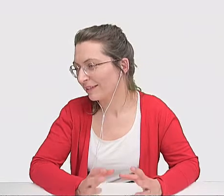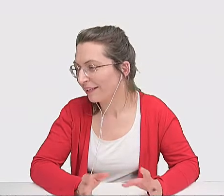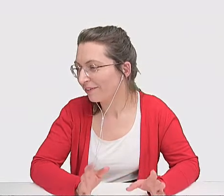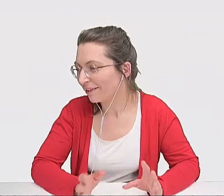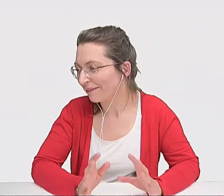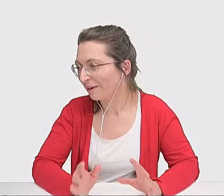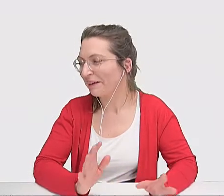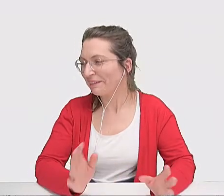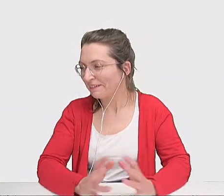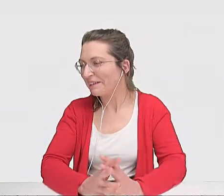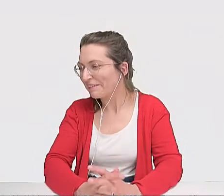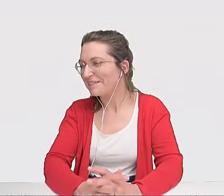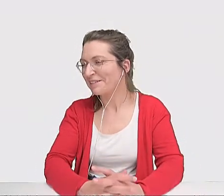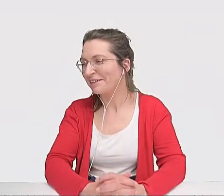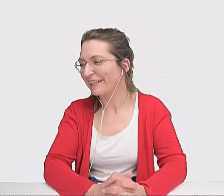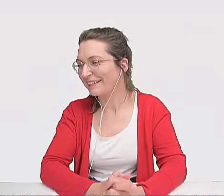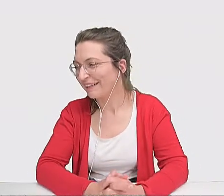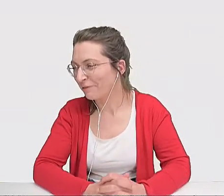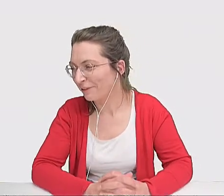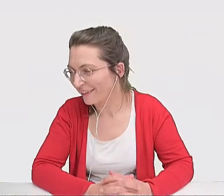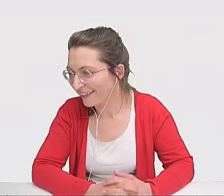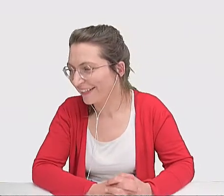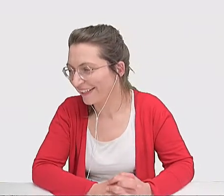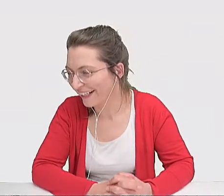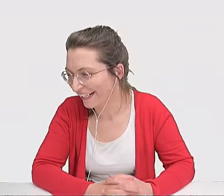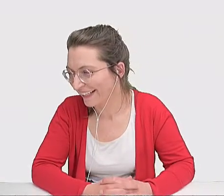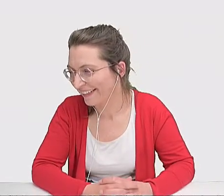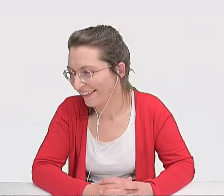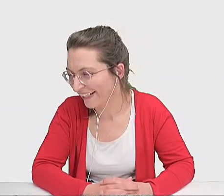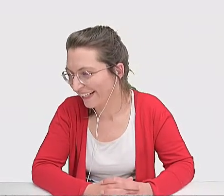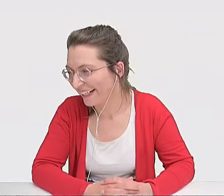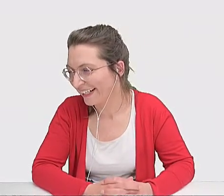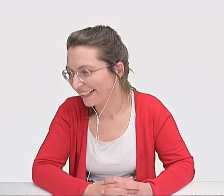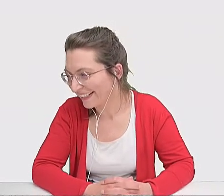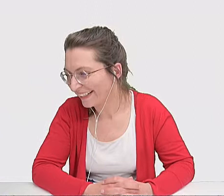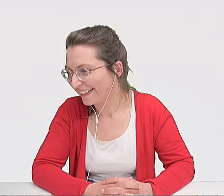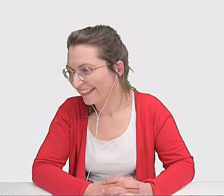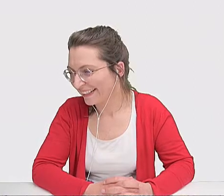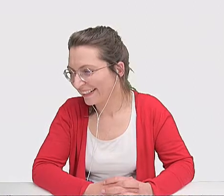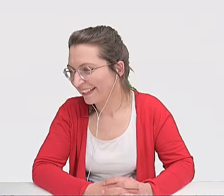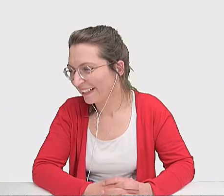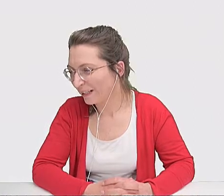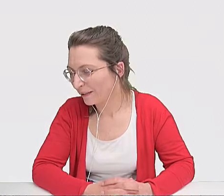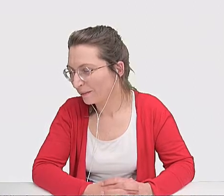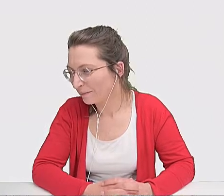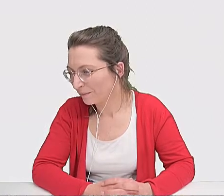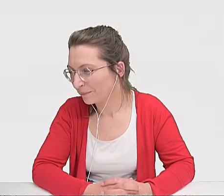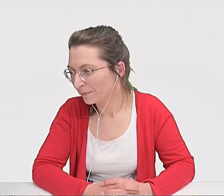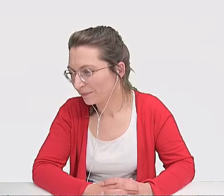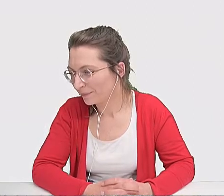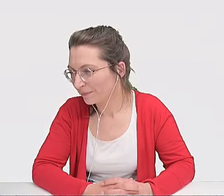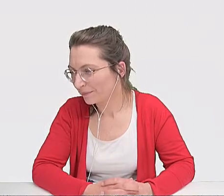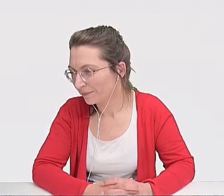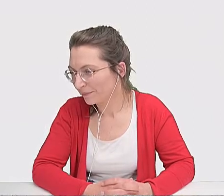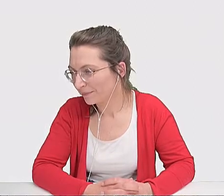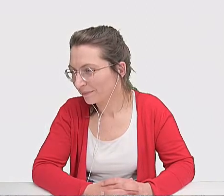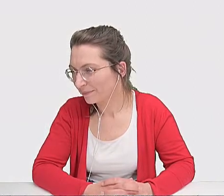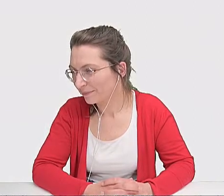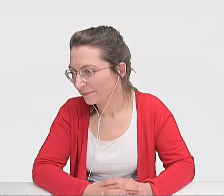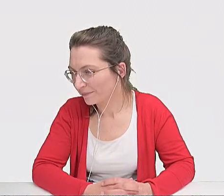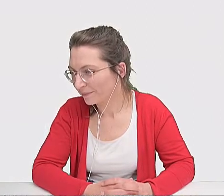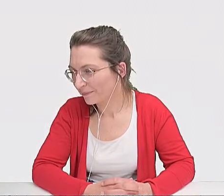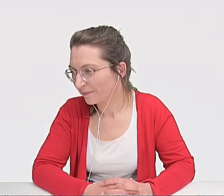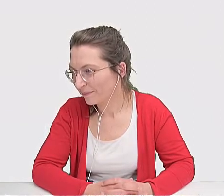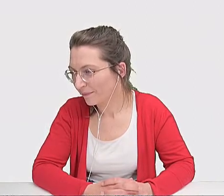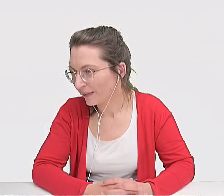Deshalb ist das richtig. Erste also ist noch, genau, das dem, erste ist noch recht einfach. Ja. Genau. Oder wir haben welche, die ihr Schild nach oben zeigen, die müssen